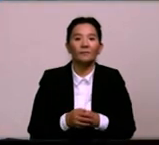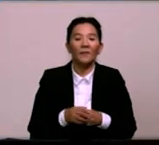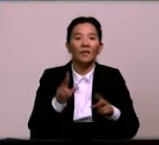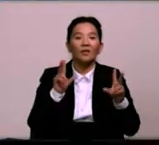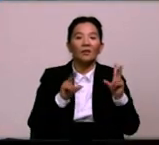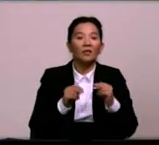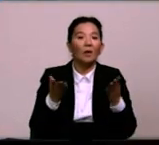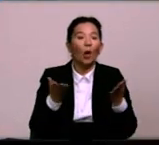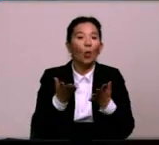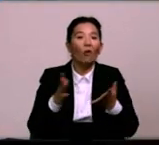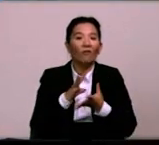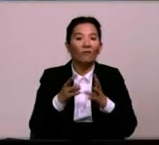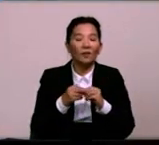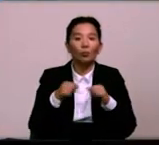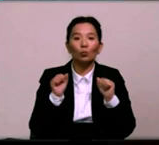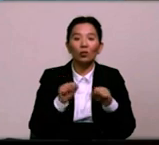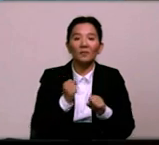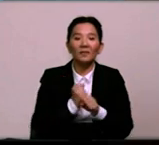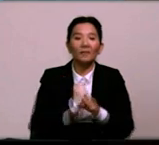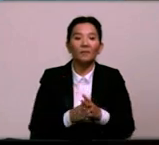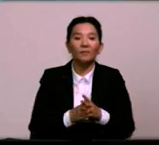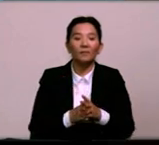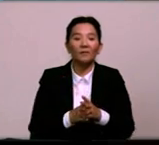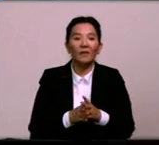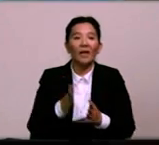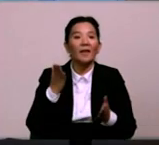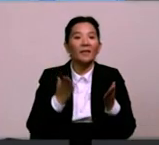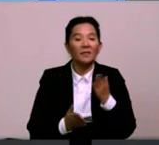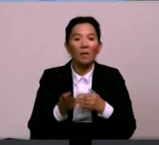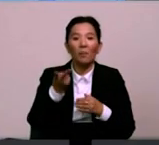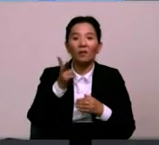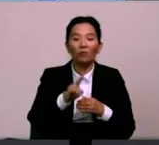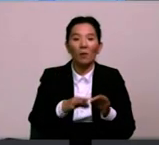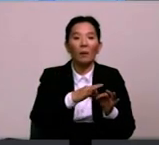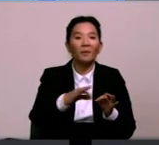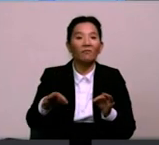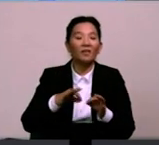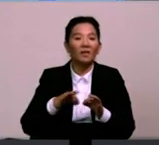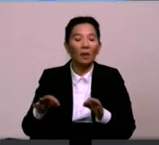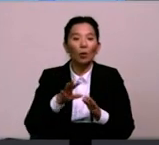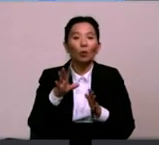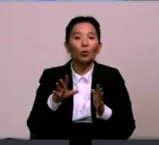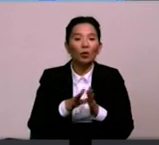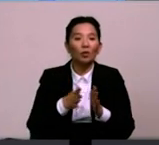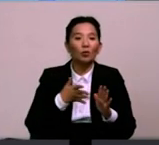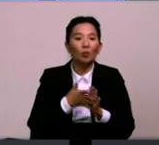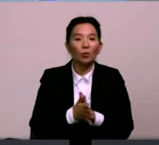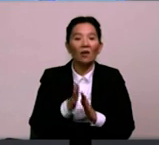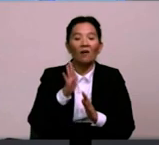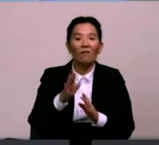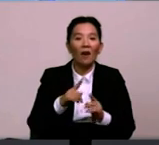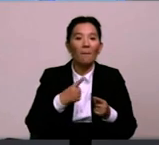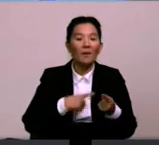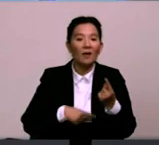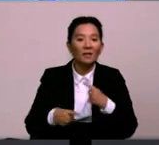Значит, какой вывод мы можем сделать из этого опыта? Если по двум проводникам токи текут в обратном